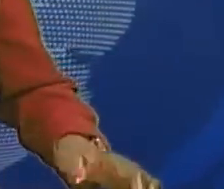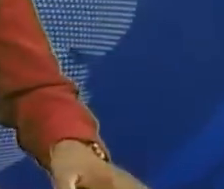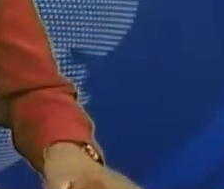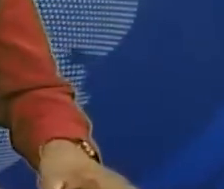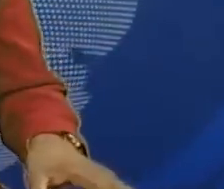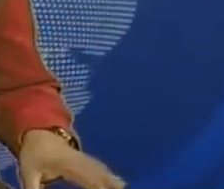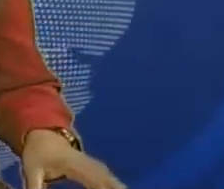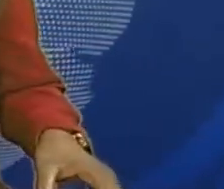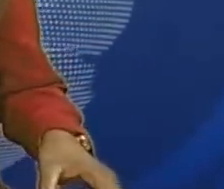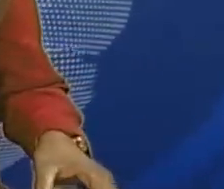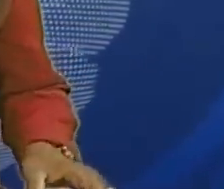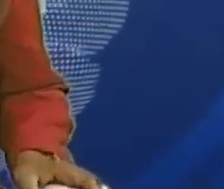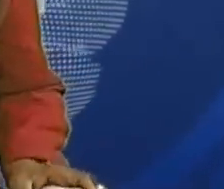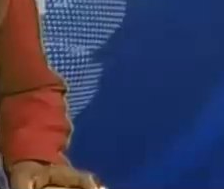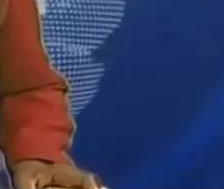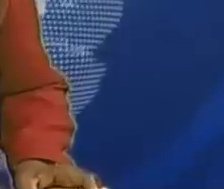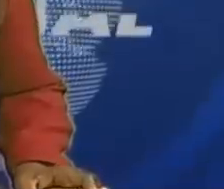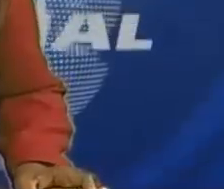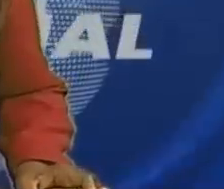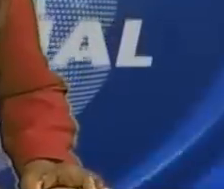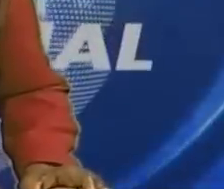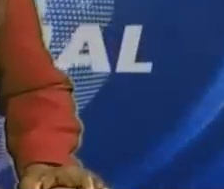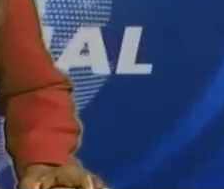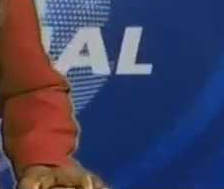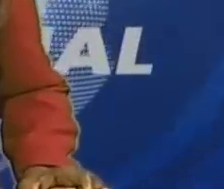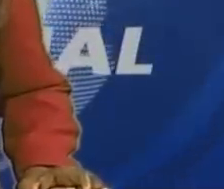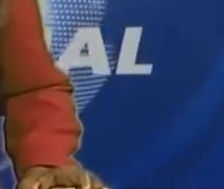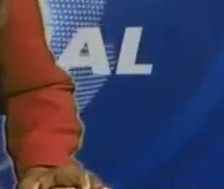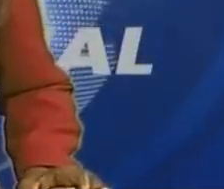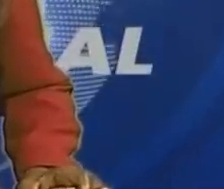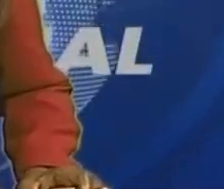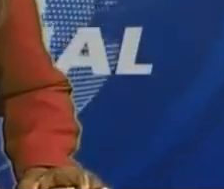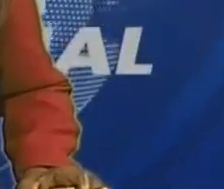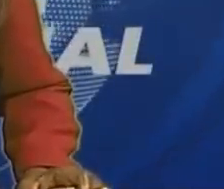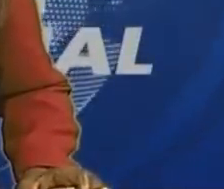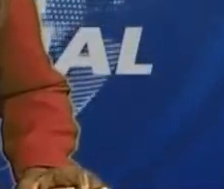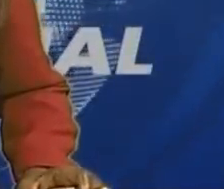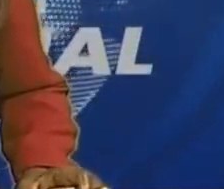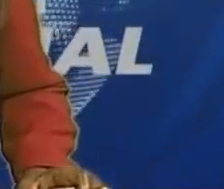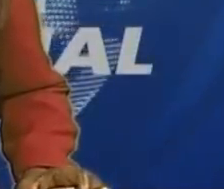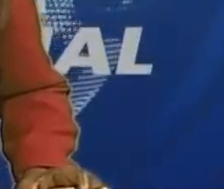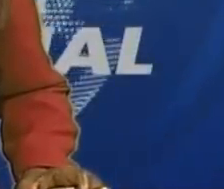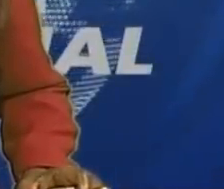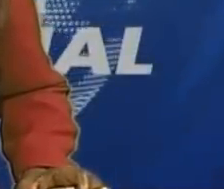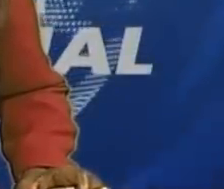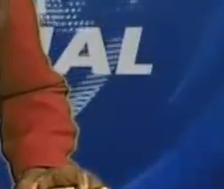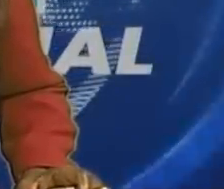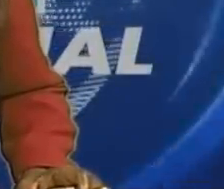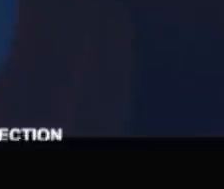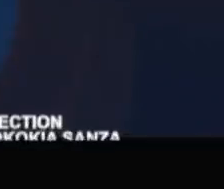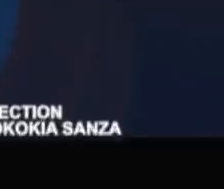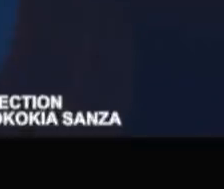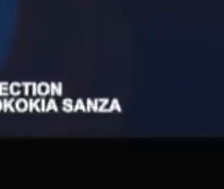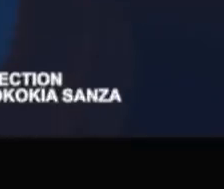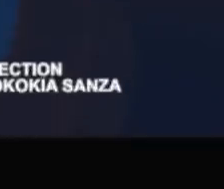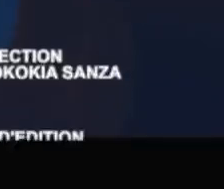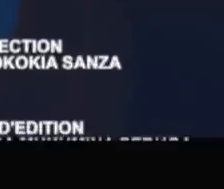journal. José Baïtoum revient à 23h pour une autre édition d'information. Je vous retrouve demain avec le même plaisir. Au revoir.